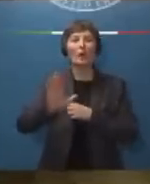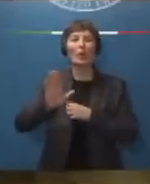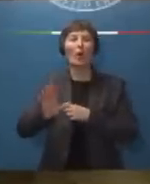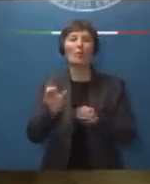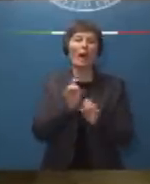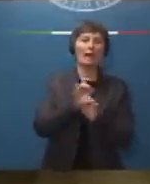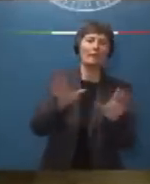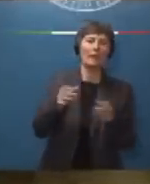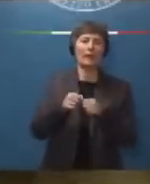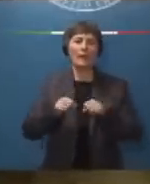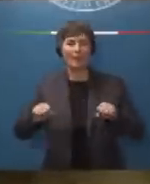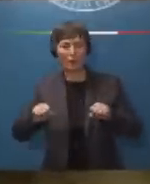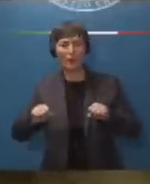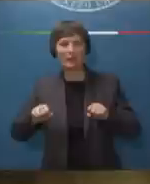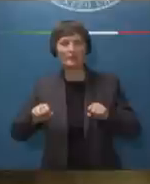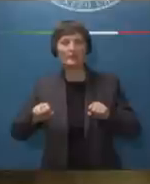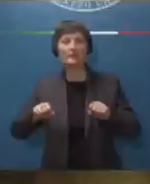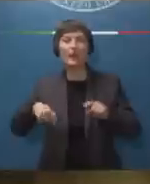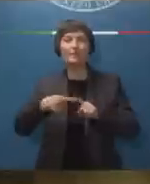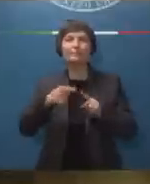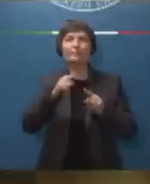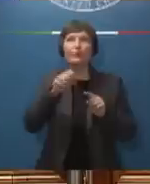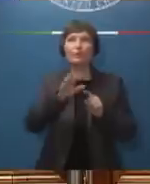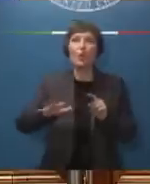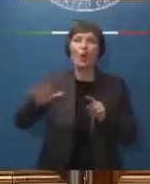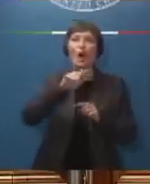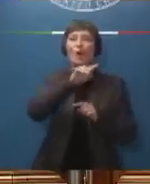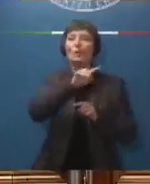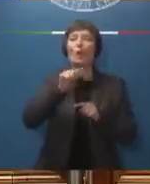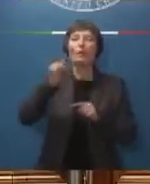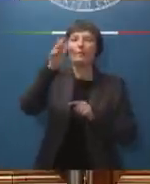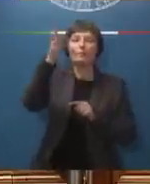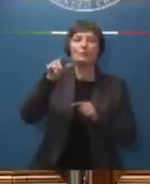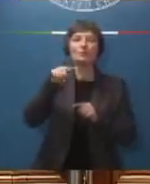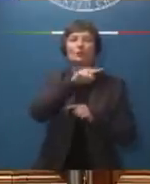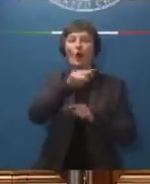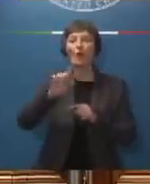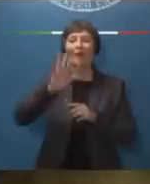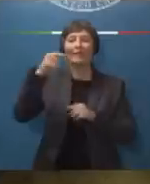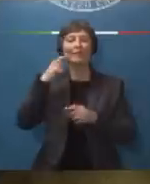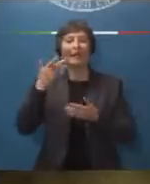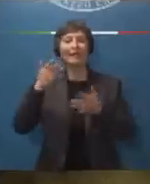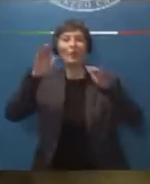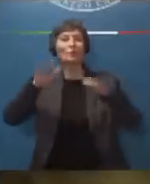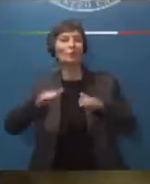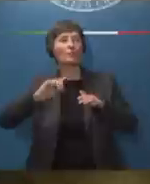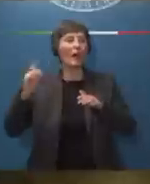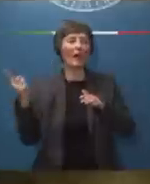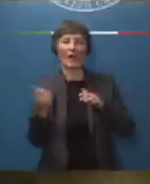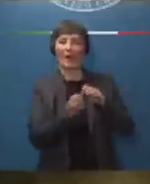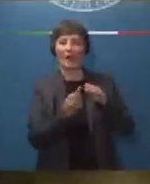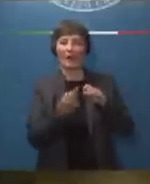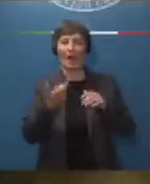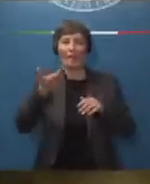sicurezza dell'intero continente europeo e quindi di ciascuno dei nostri cittadini noi per questo abbiamo scelto